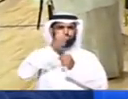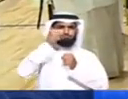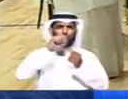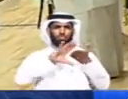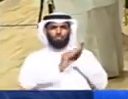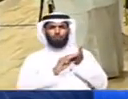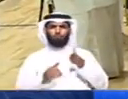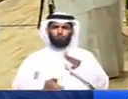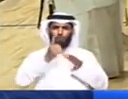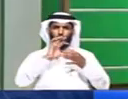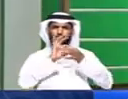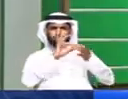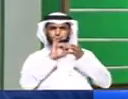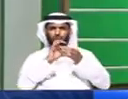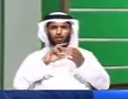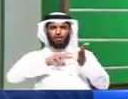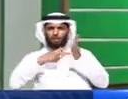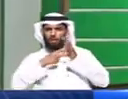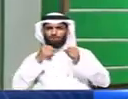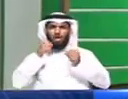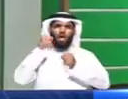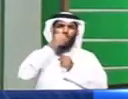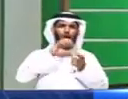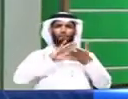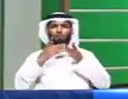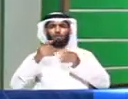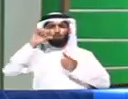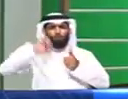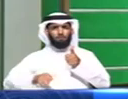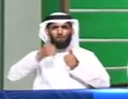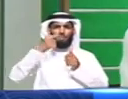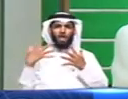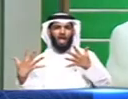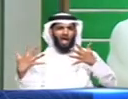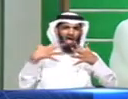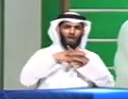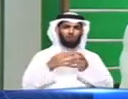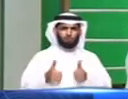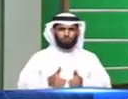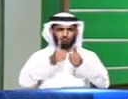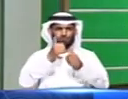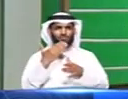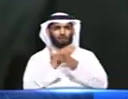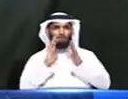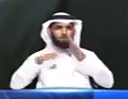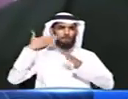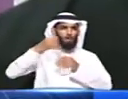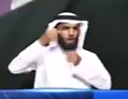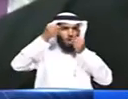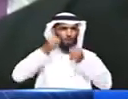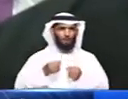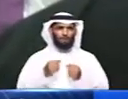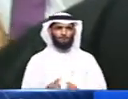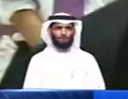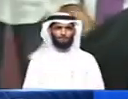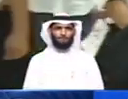وأن يشارك عدد كبير في الفنون القتالية، ليست فقط حول الربح والخسارة، وأرجو أن يتعرف الكويتيون على أبعادها العميقة.